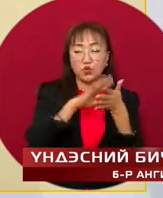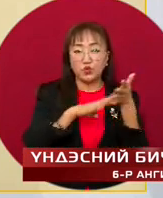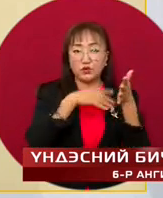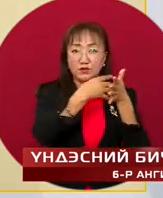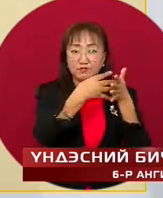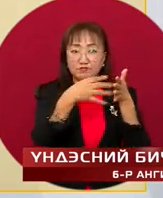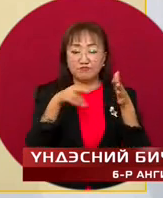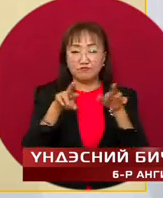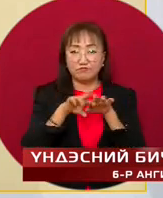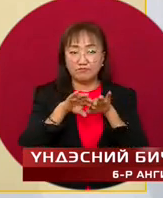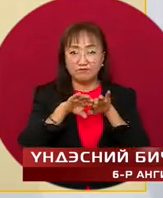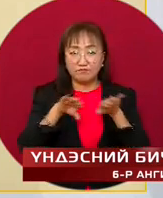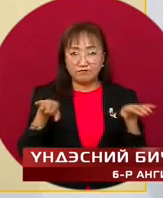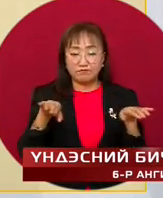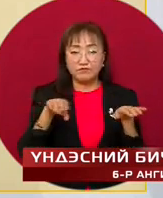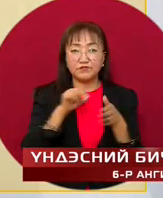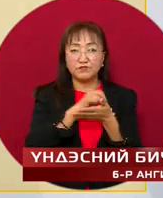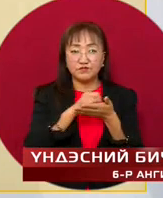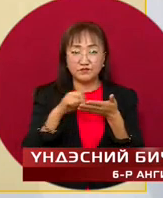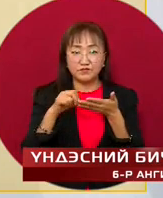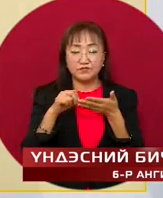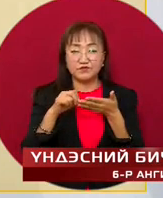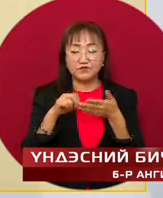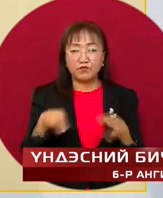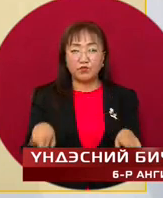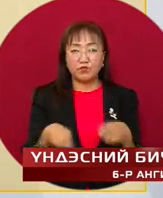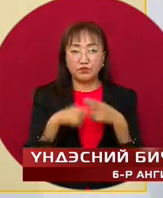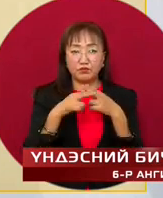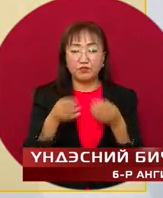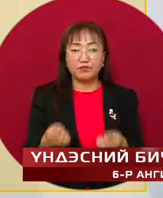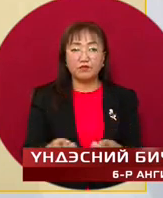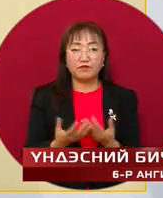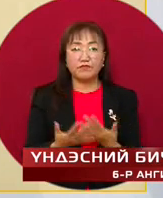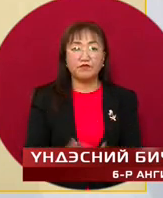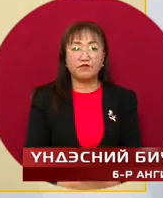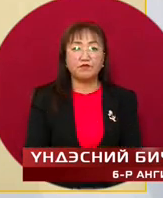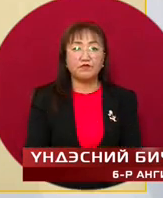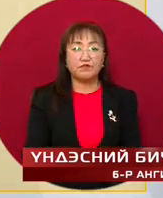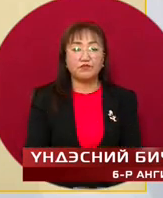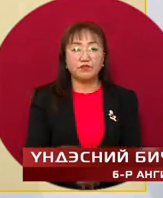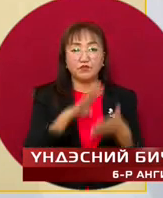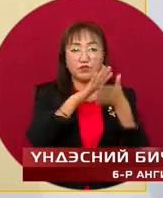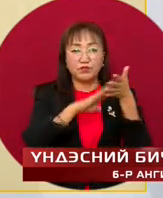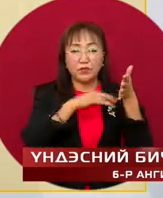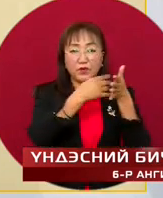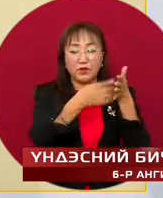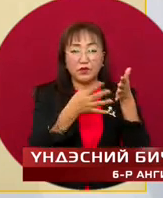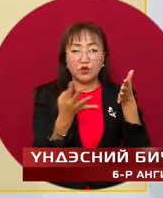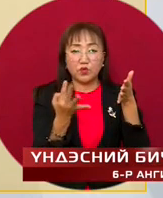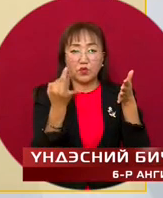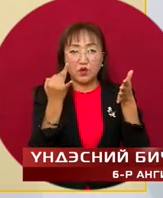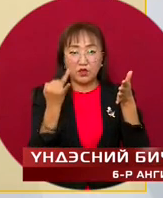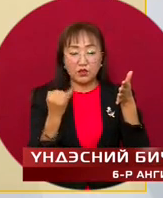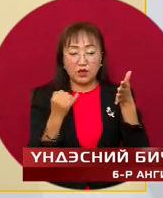За, хүүхдүүд та бүхэн хүснэгтийг заавал хийх албагүй. За, дугаарлаад хүснэгтний өгөгдлүүдийг тулгуур бичгээр